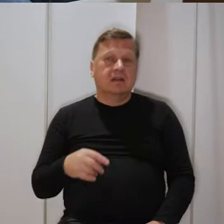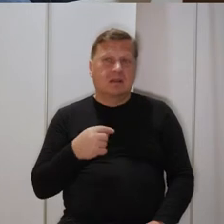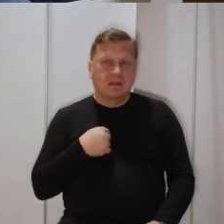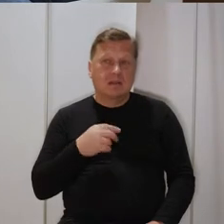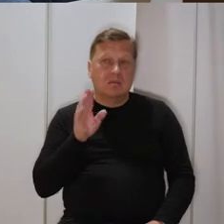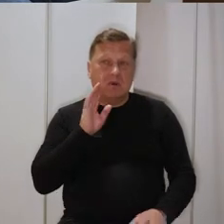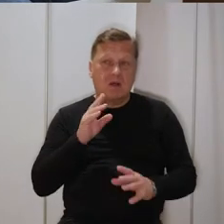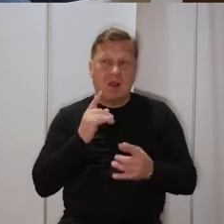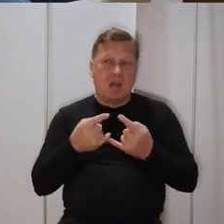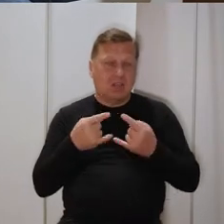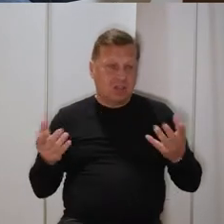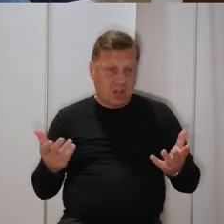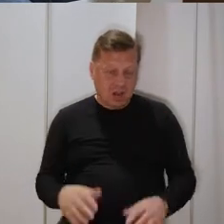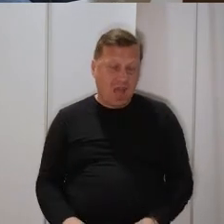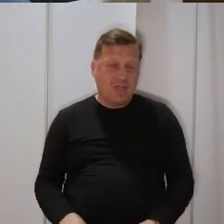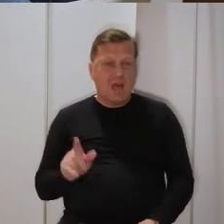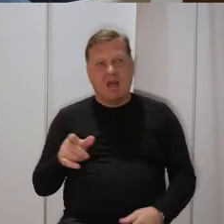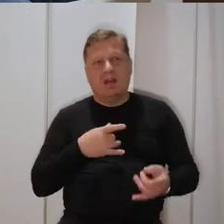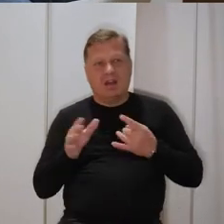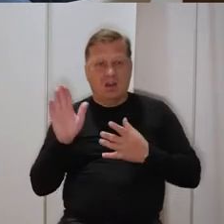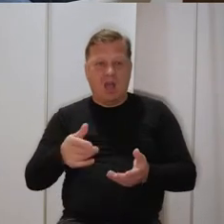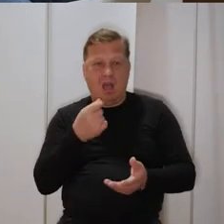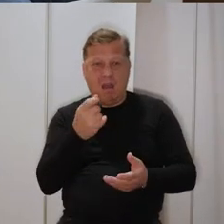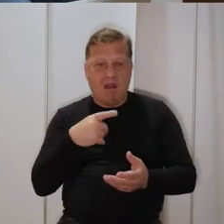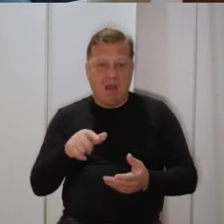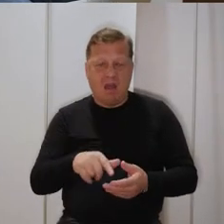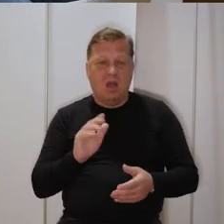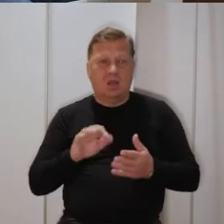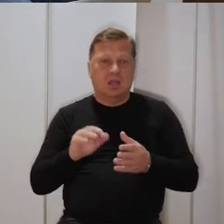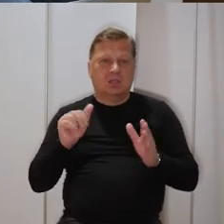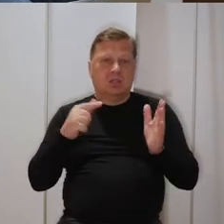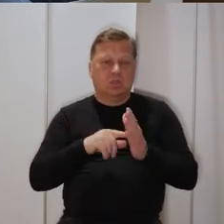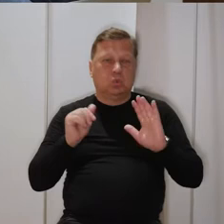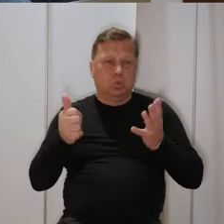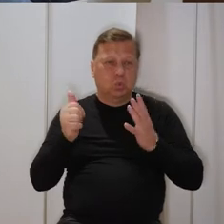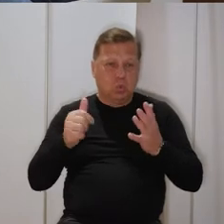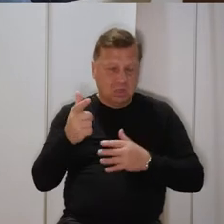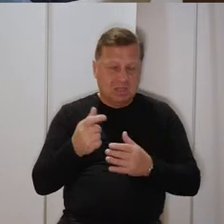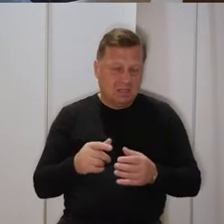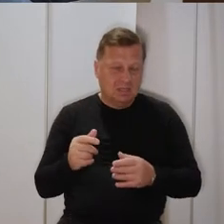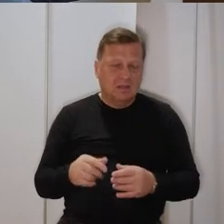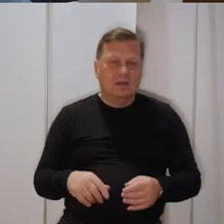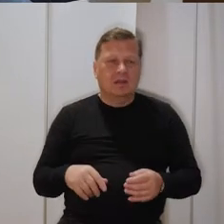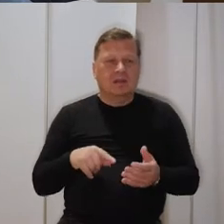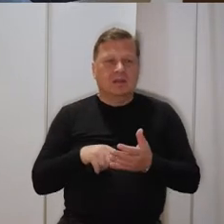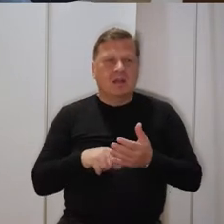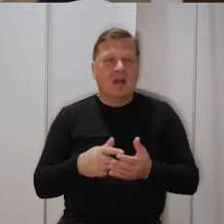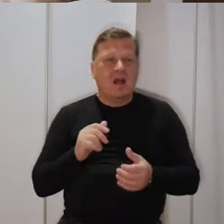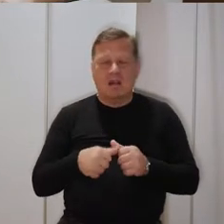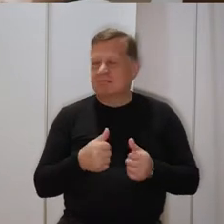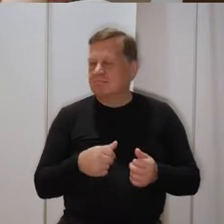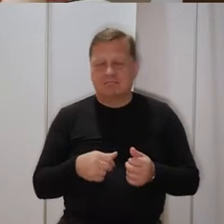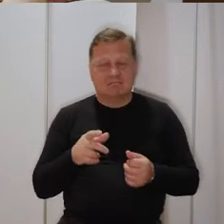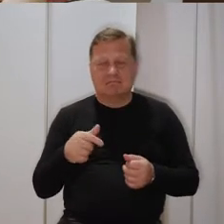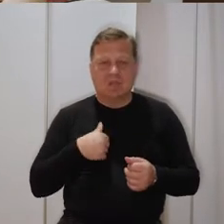Dostajecie kalendarz na Mikołajki i od razu możecie zjeść 6 czekoladek, bo jest 6. Ale no właśnie przeczytałam pierwsze 6 komiksów od razu i